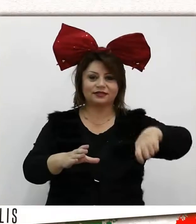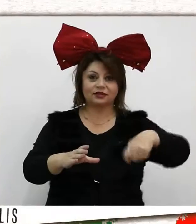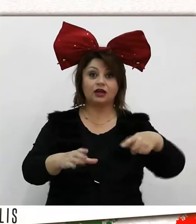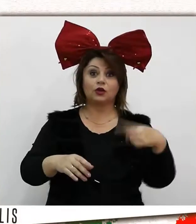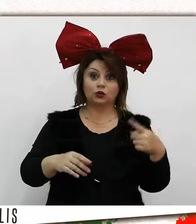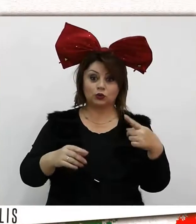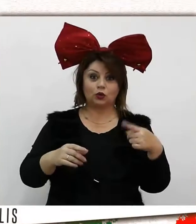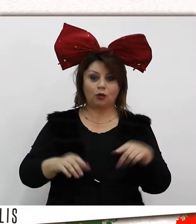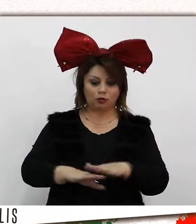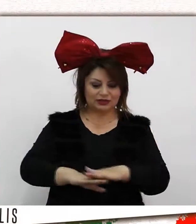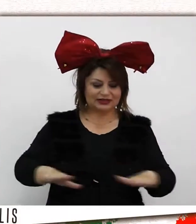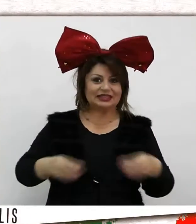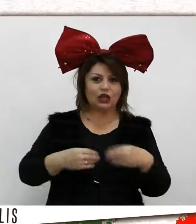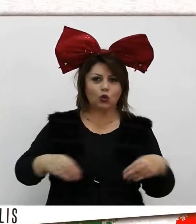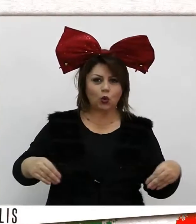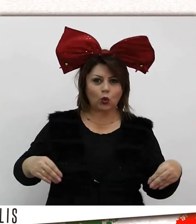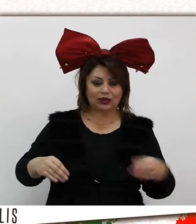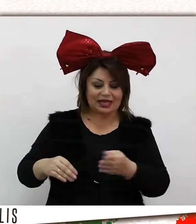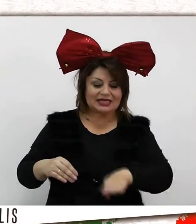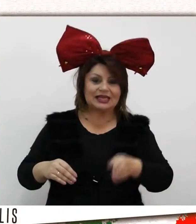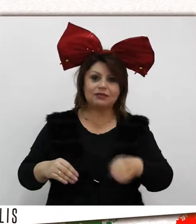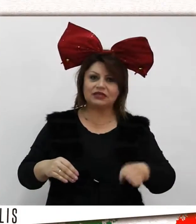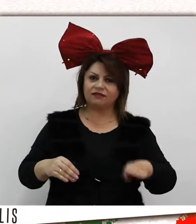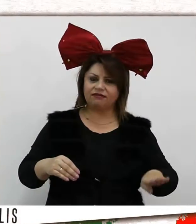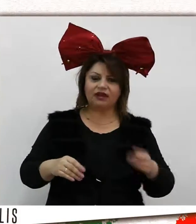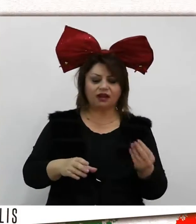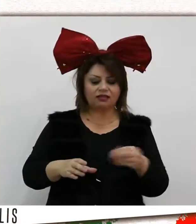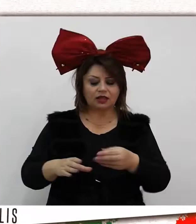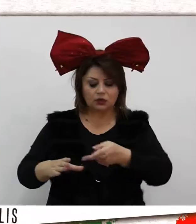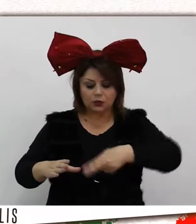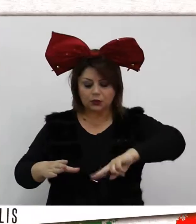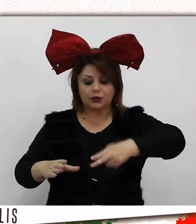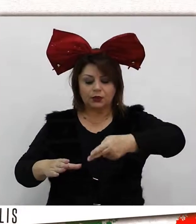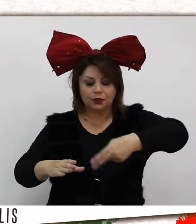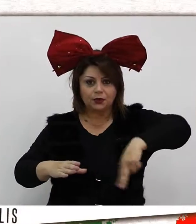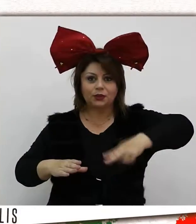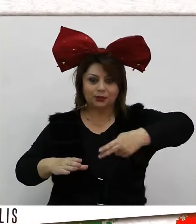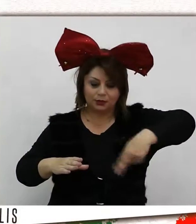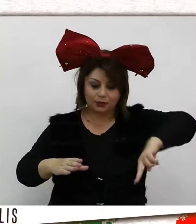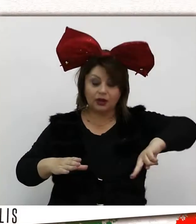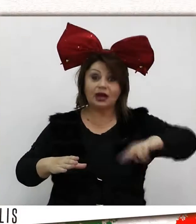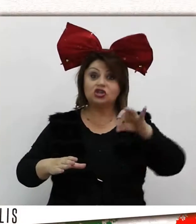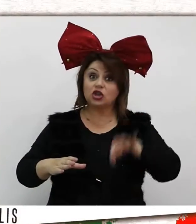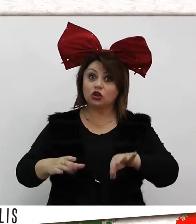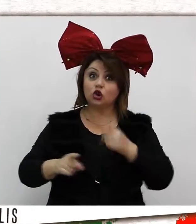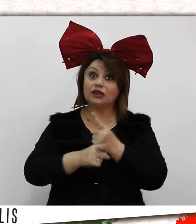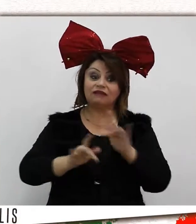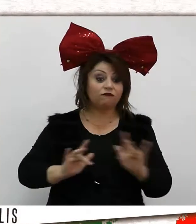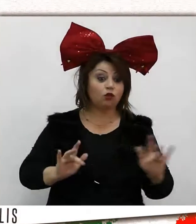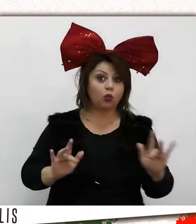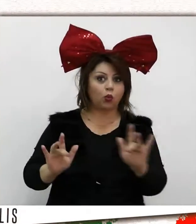Foderate uno stampo di silicone a semisfere con il composto di cioccolato e biscotti, lasciando vuoto il